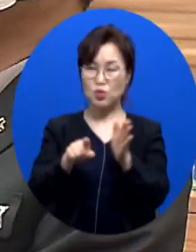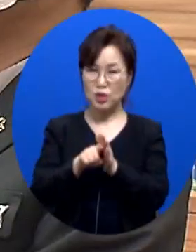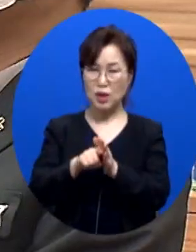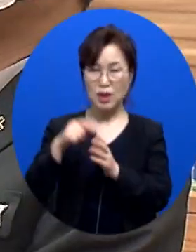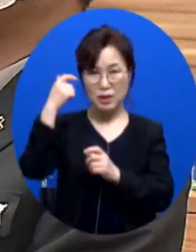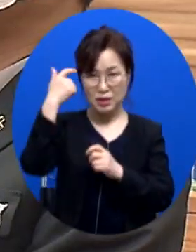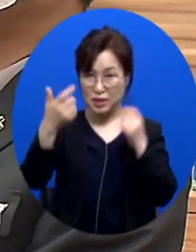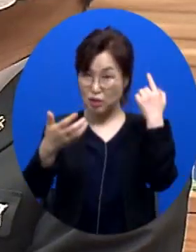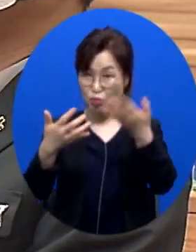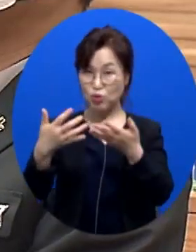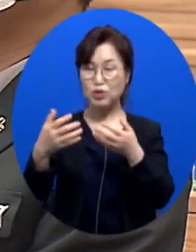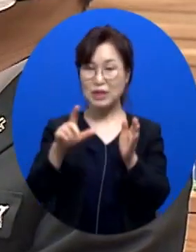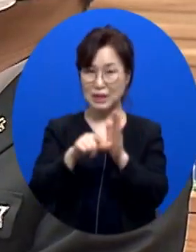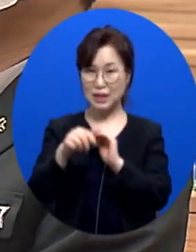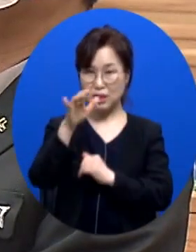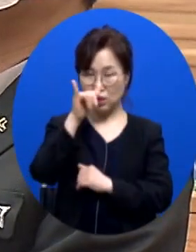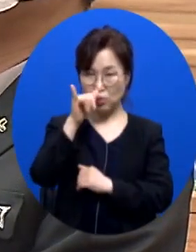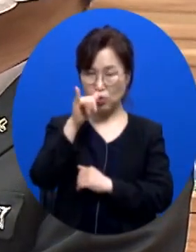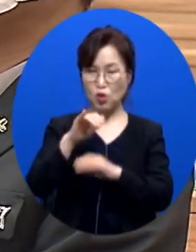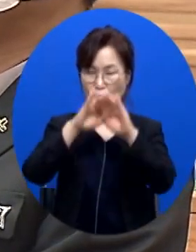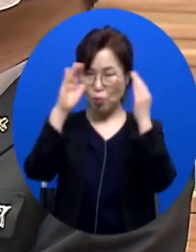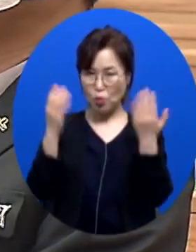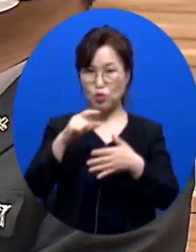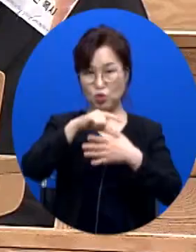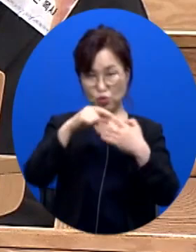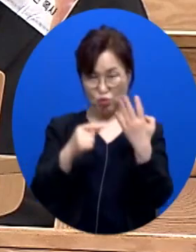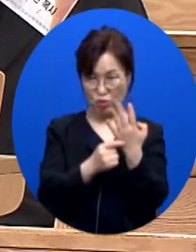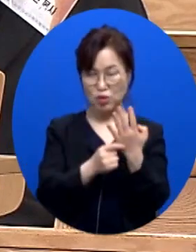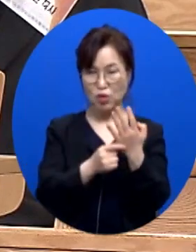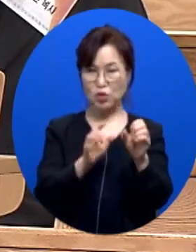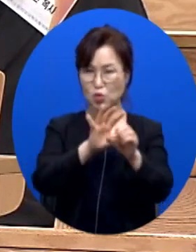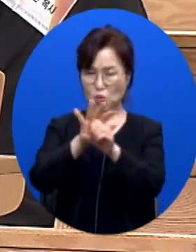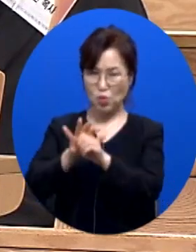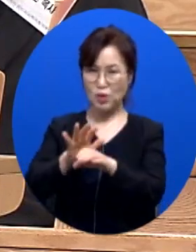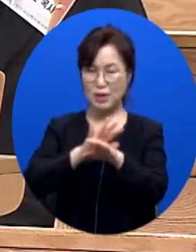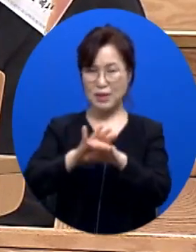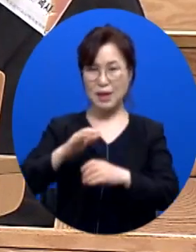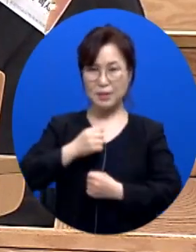이어졌으며 모든 순서는 사회적 거리 두기와 방역 지침을 준수하며 진행했습니다.